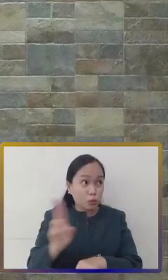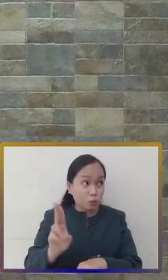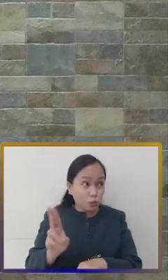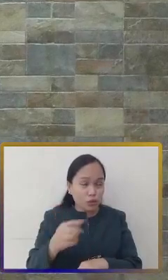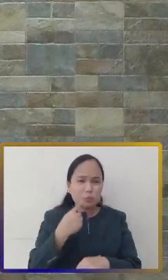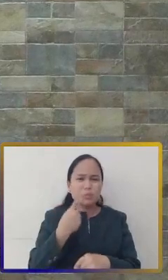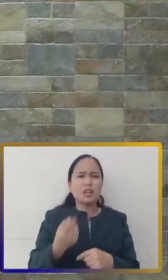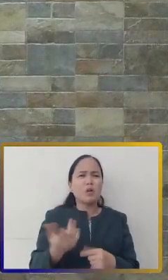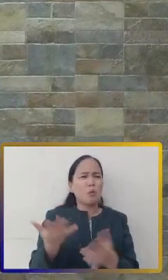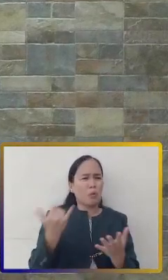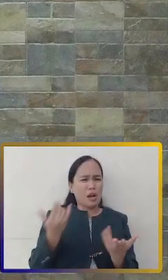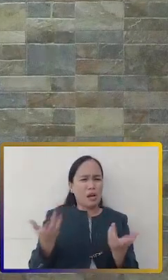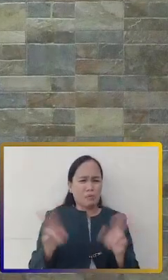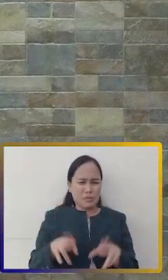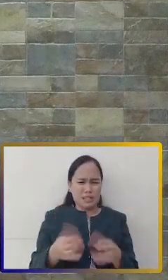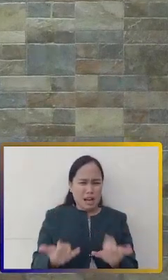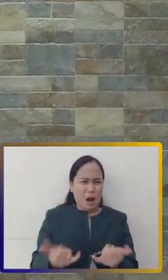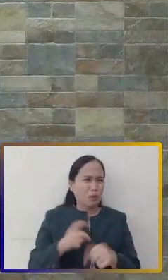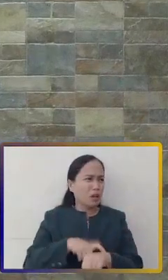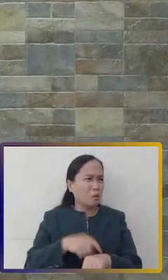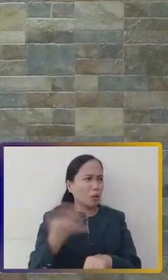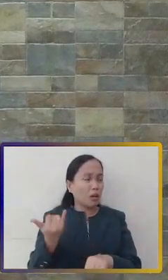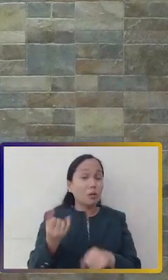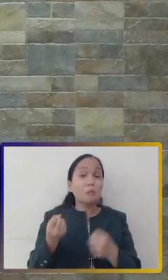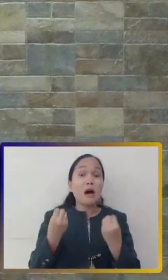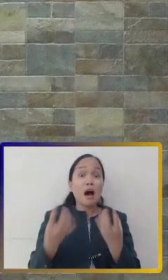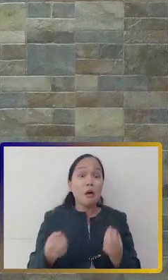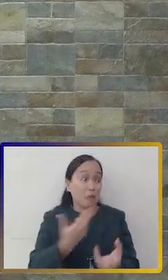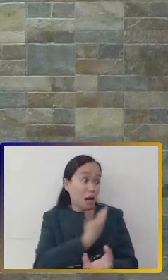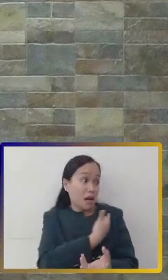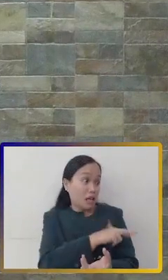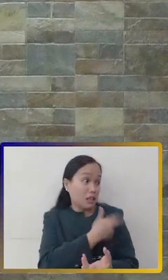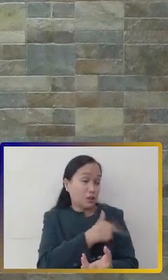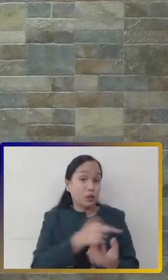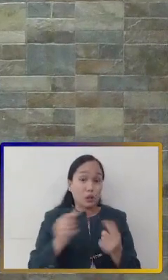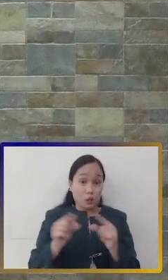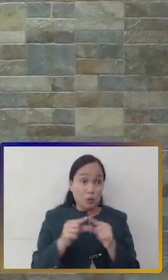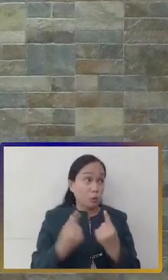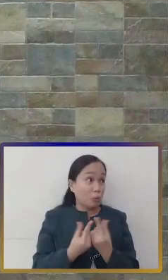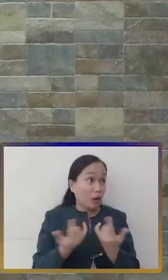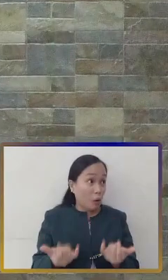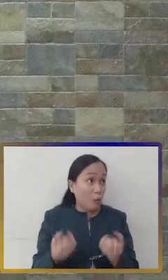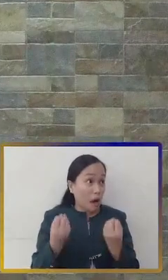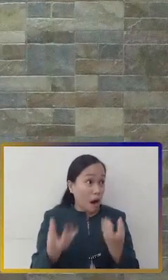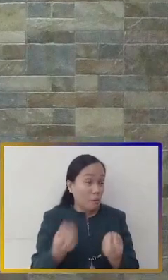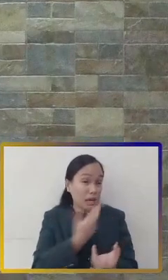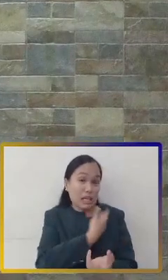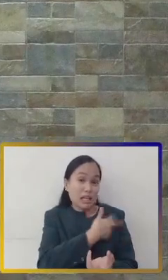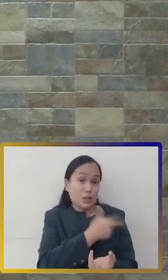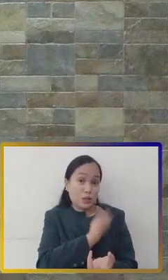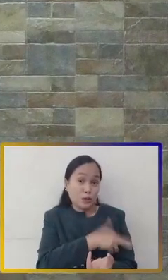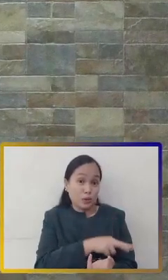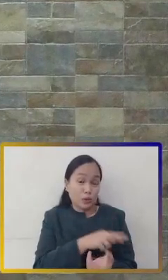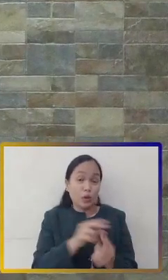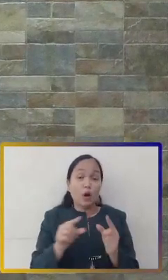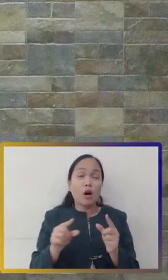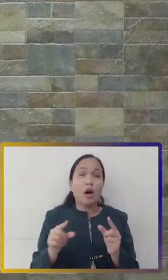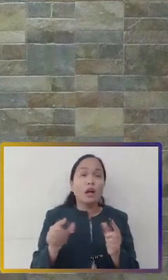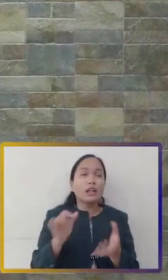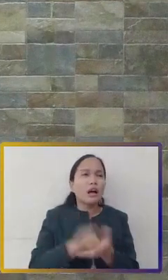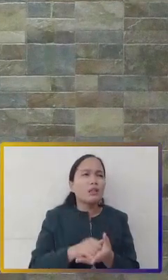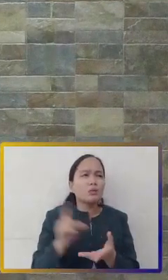po sa panahon po natin ngayon. We can see na maraming religious groups, mga kapatid. Maaaring sabihin naman natin na maraming religious groups that